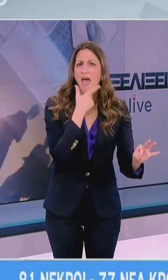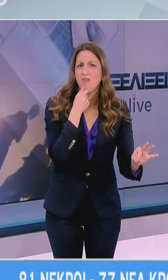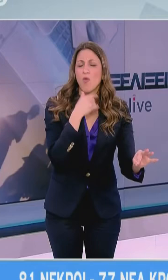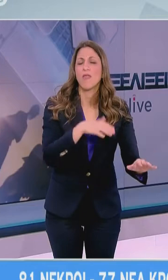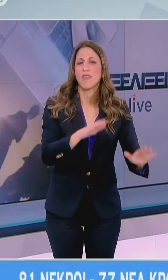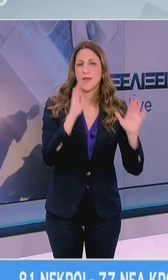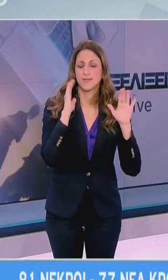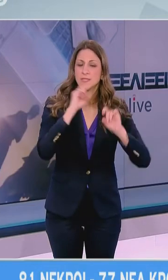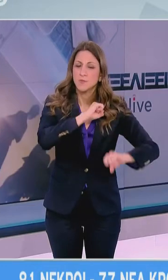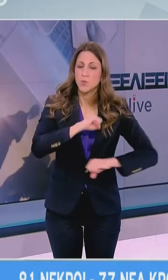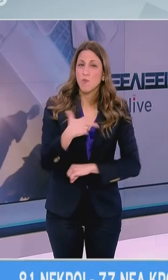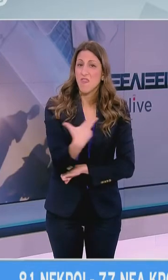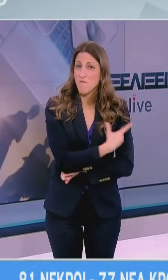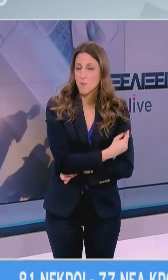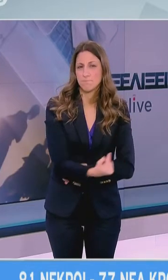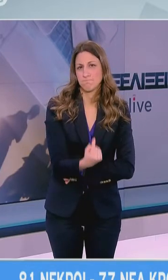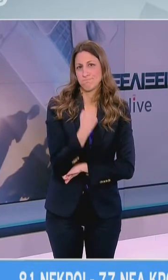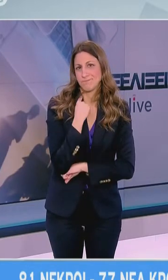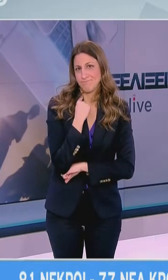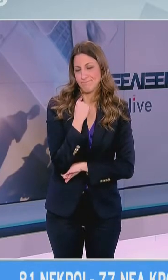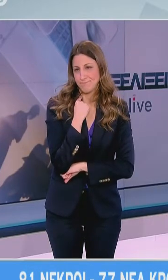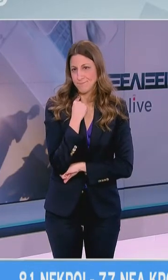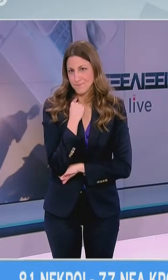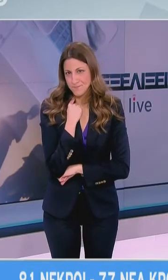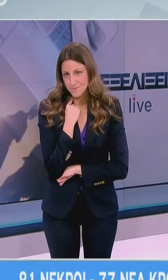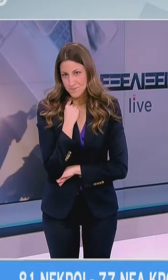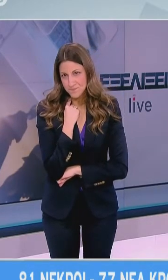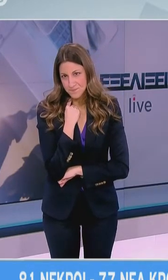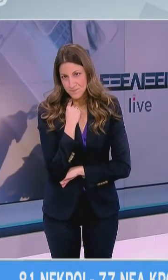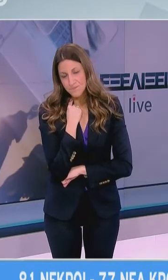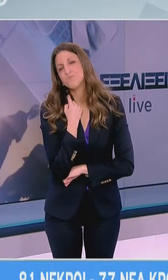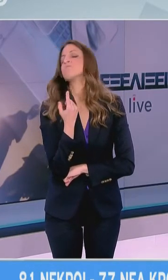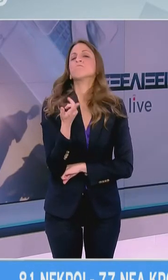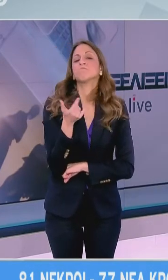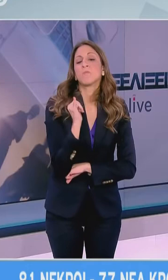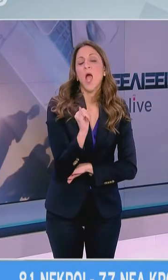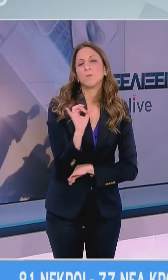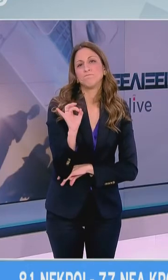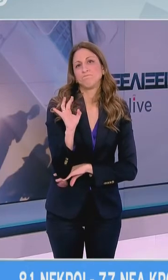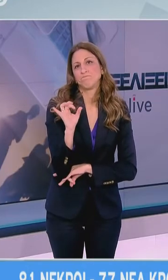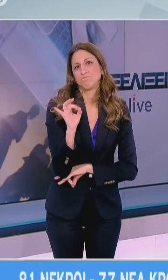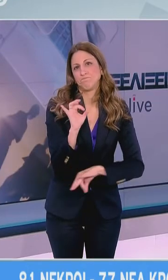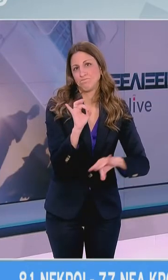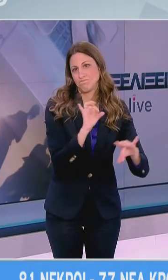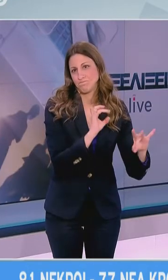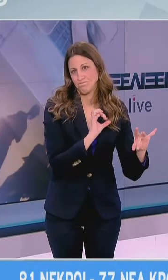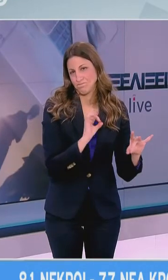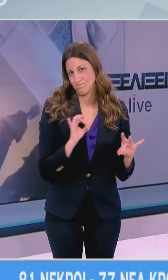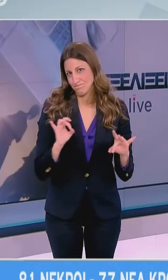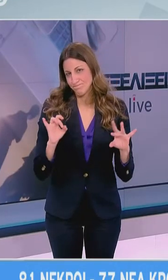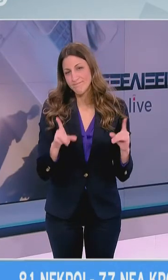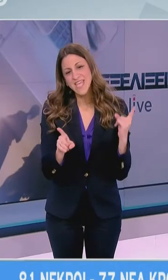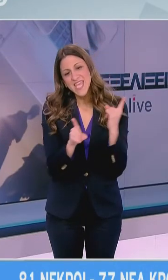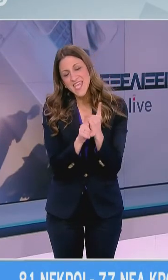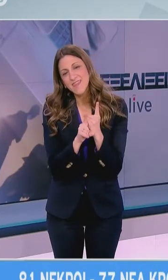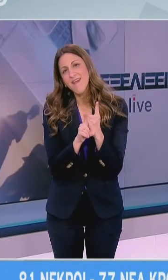Έγιναν κάποιες προσπάθειες για εμβόλιο, δεν απέδωσαν. Και έμεινε στα χαρτιά το εμβόλιο του SARS, μόνο σε ειδικά